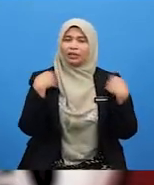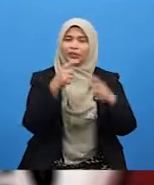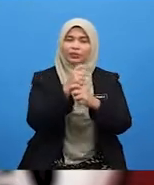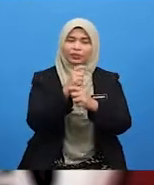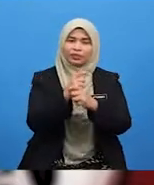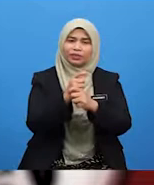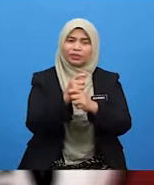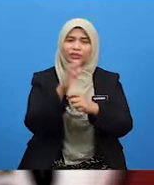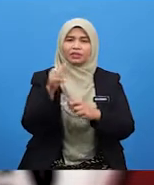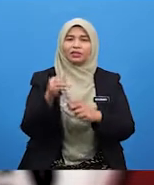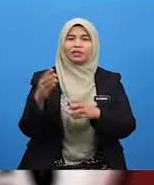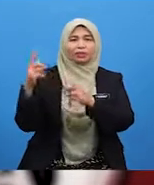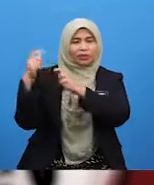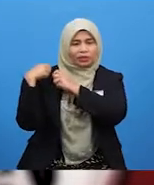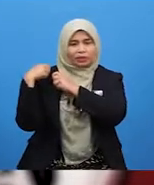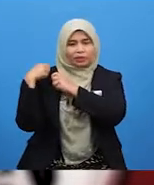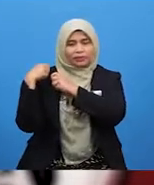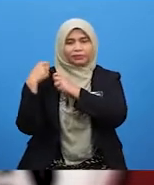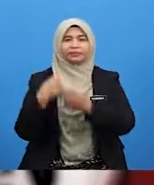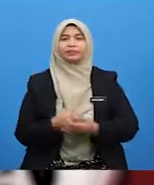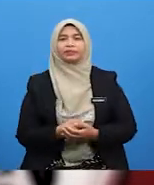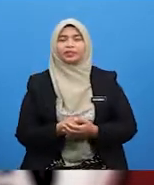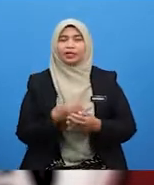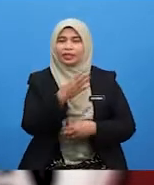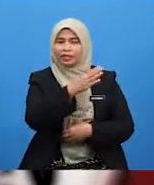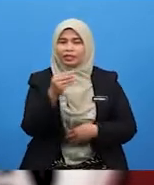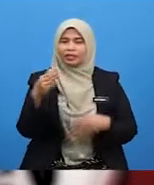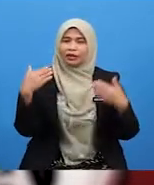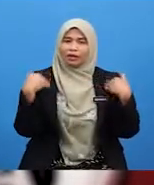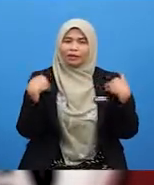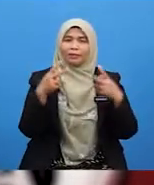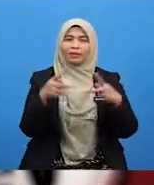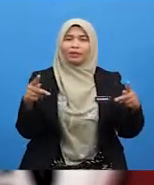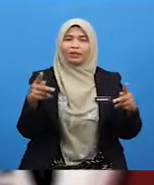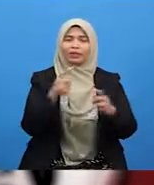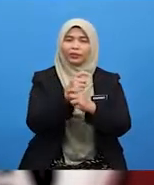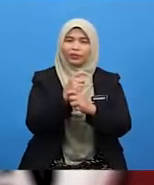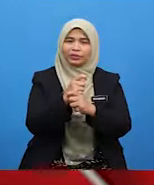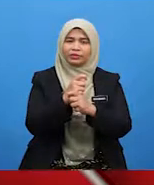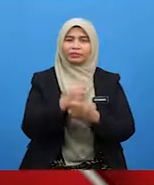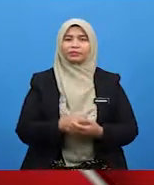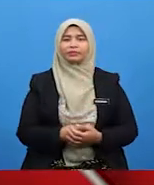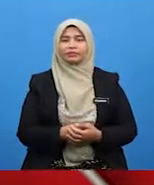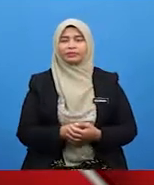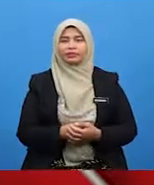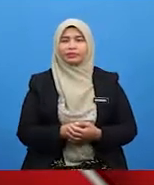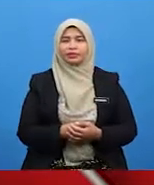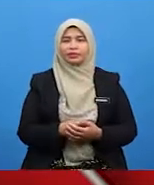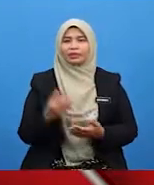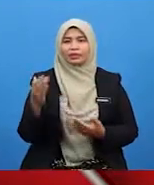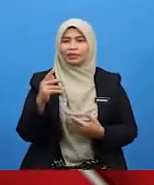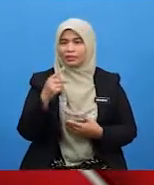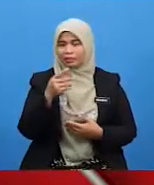yang dipertanggungjawabkan dan mempunyai pelbagai tugasan. Mari